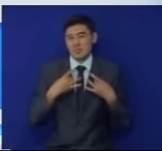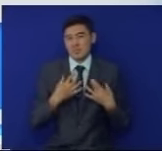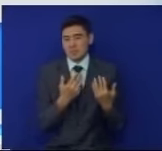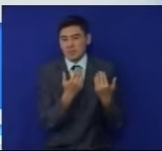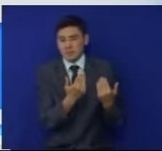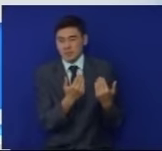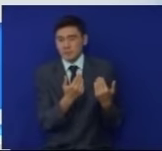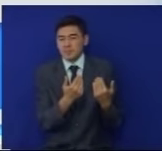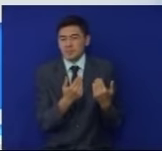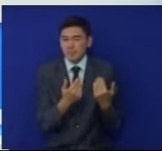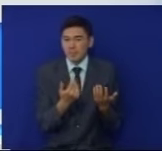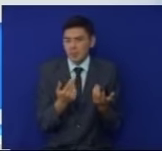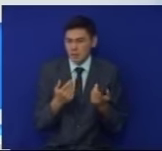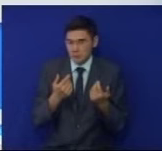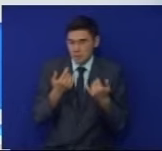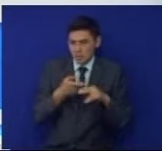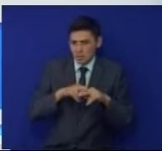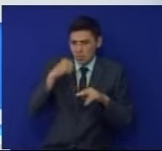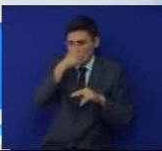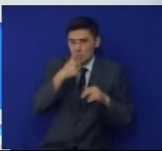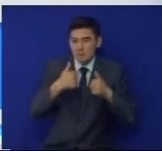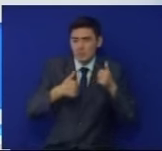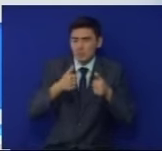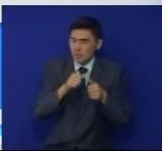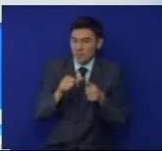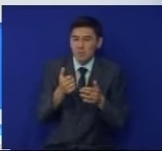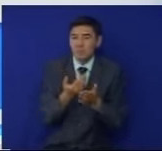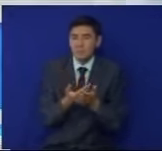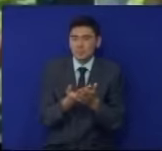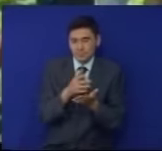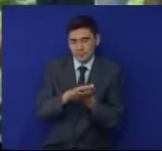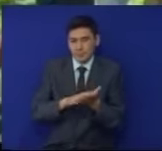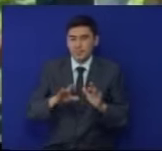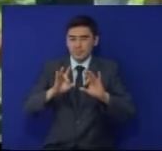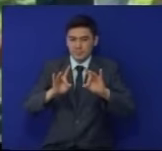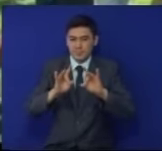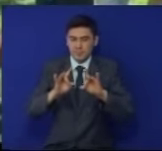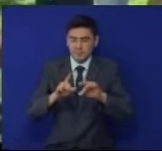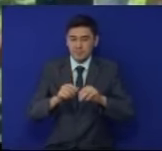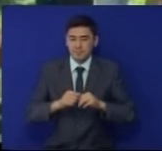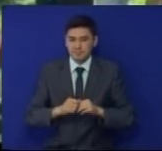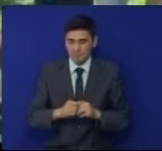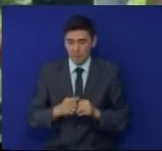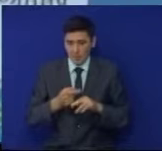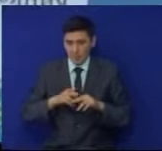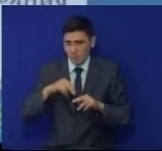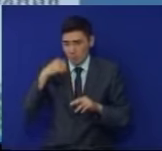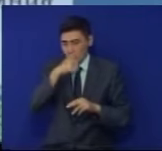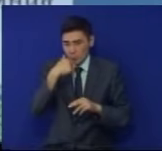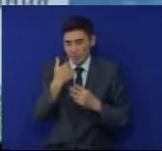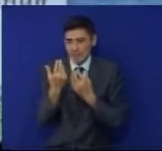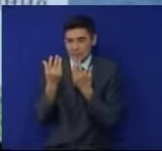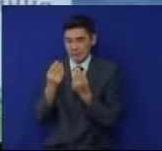праздника. Чем отличились городские соревнования в этом году, смотрите в следующем видеоматериале. В этом году спартакиада, приуроченная ко